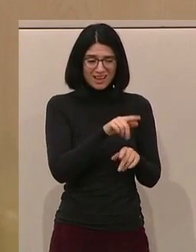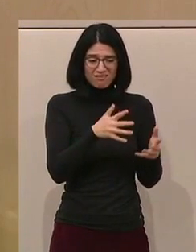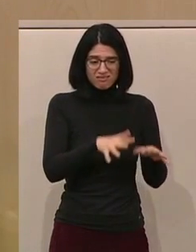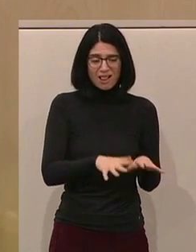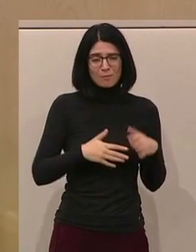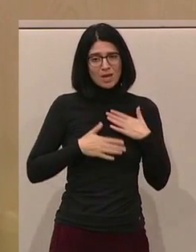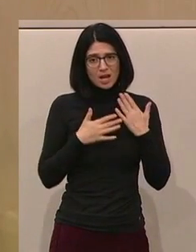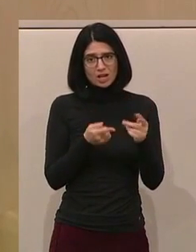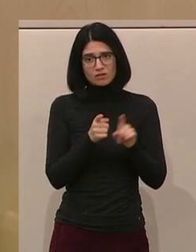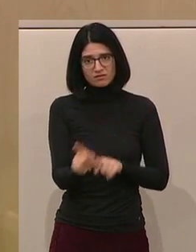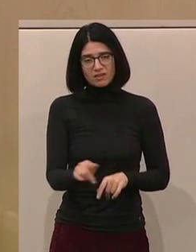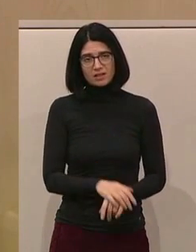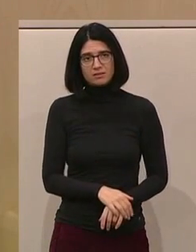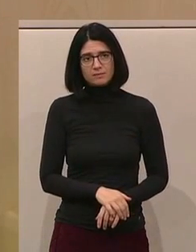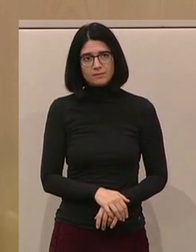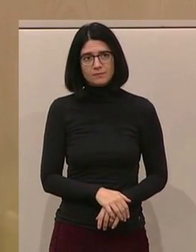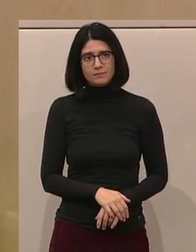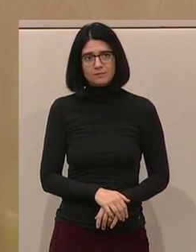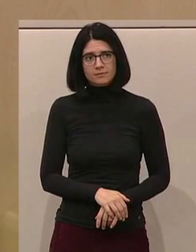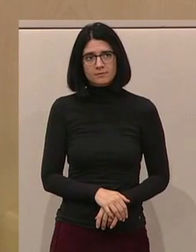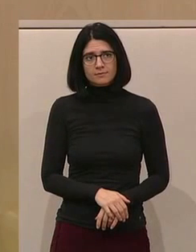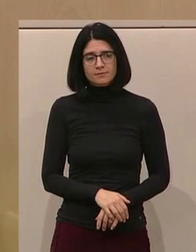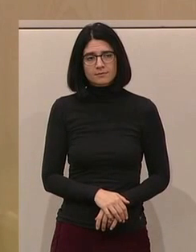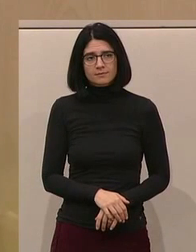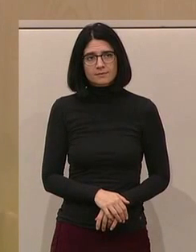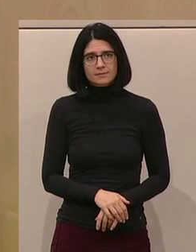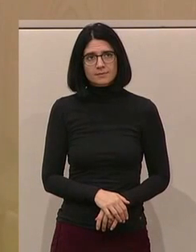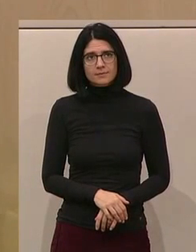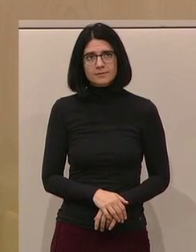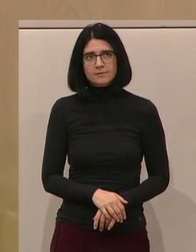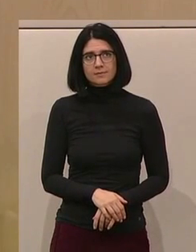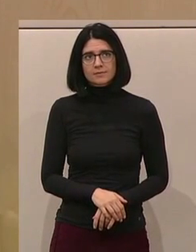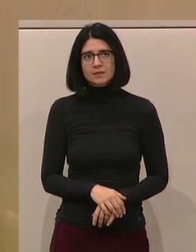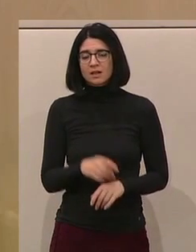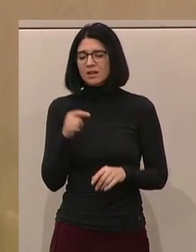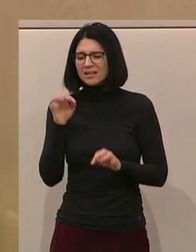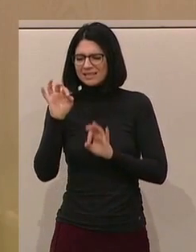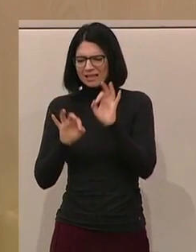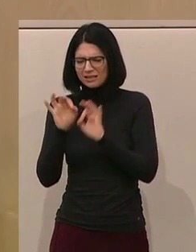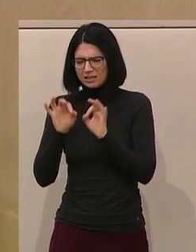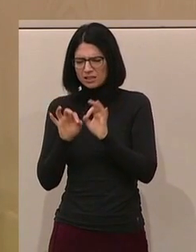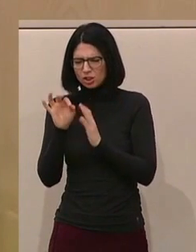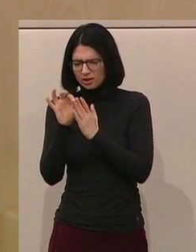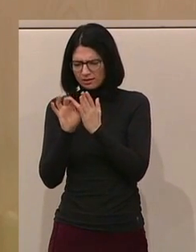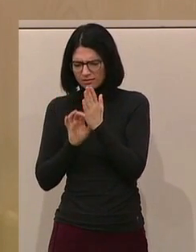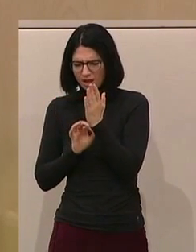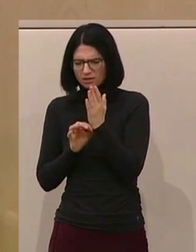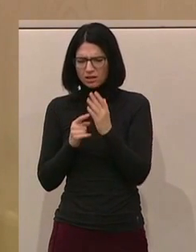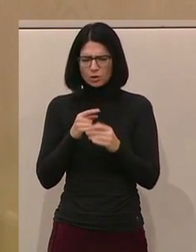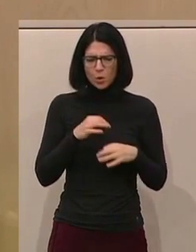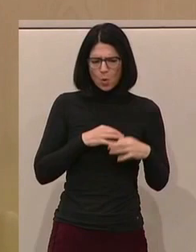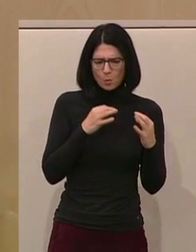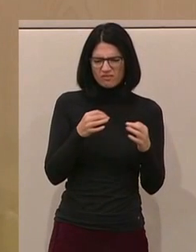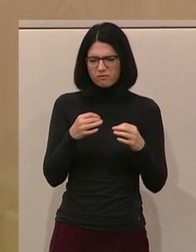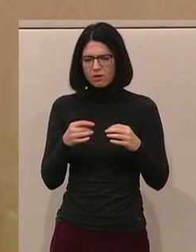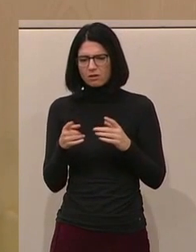oft. Eine andere Anregung, transparenter mit statistischen Daten der Gefährder und der Opfer